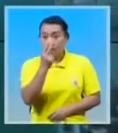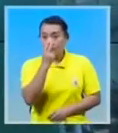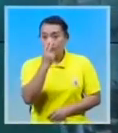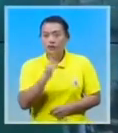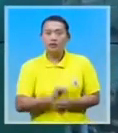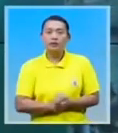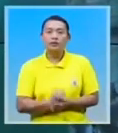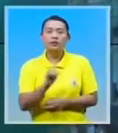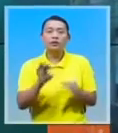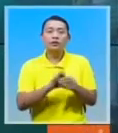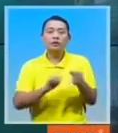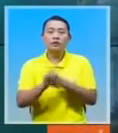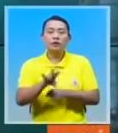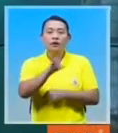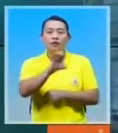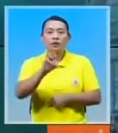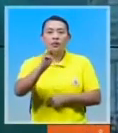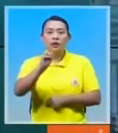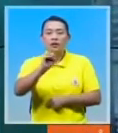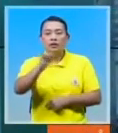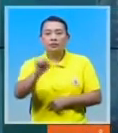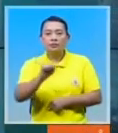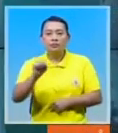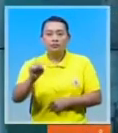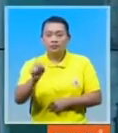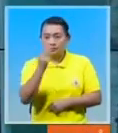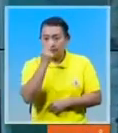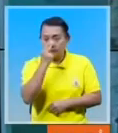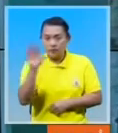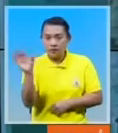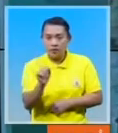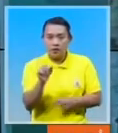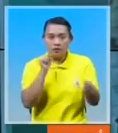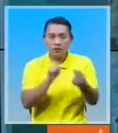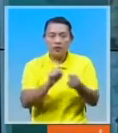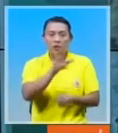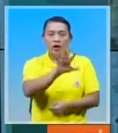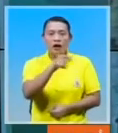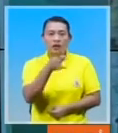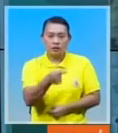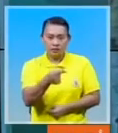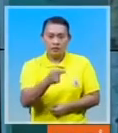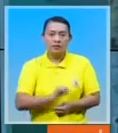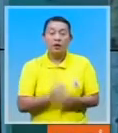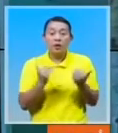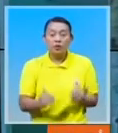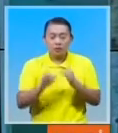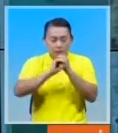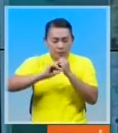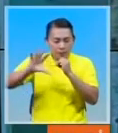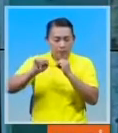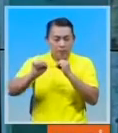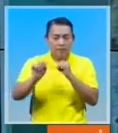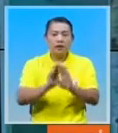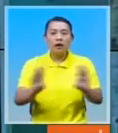สรรขึ้น700เมกะเฮิรตซ์กันหน่อยนะครับซึ่งคาดว่าจะนำมาใช้ในการทำ 5G นั่นเองนะครับวันนี้กสทช.ก็เปิดเวที